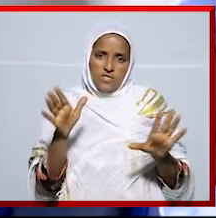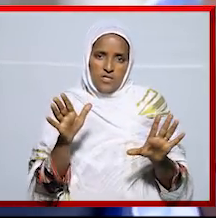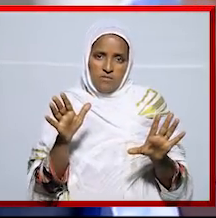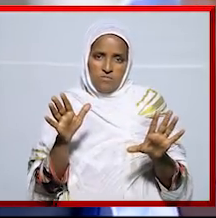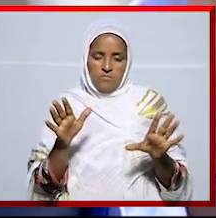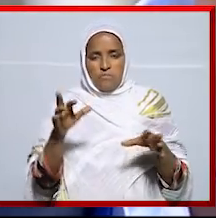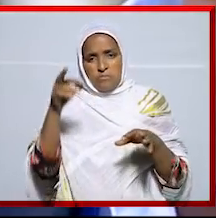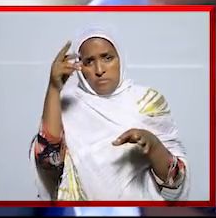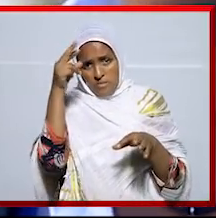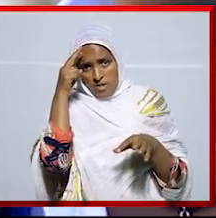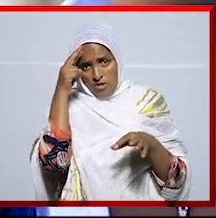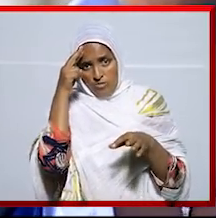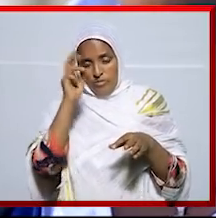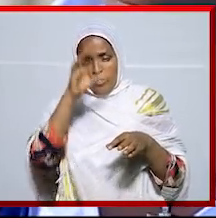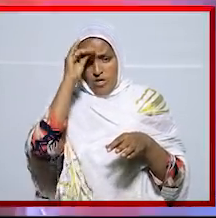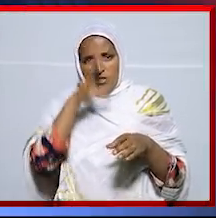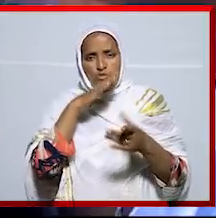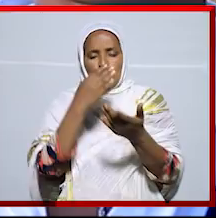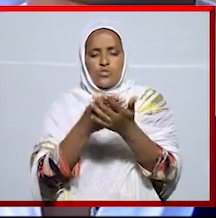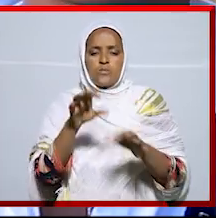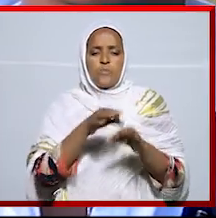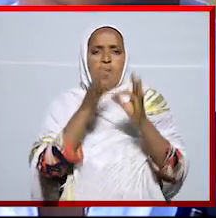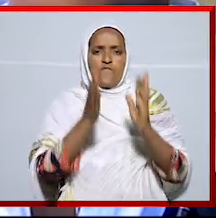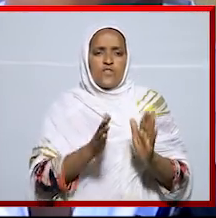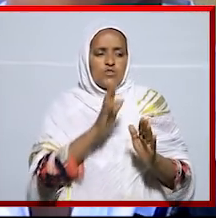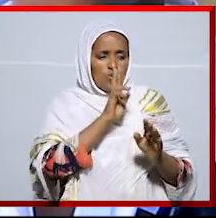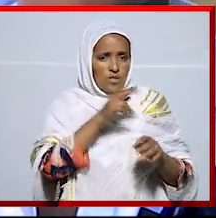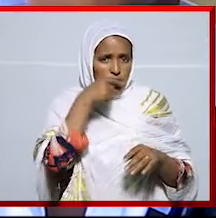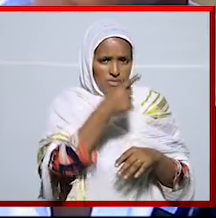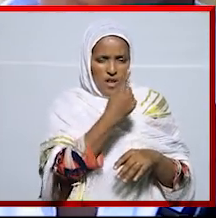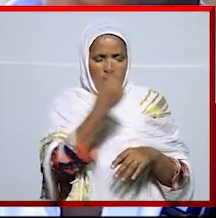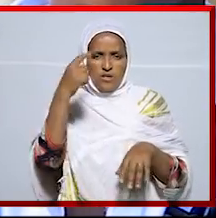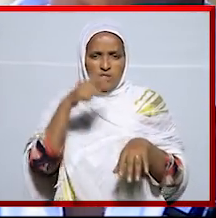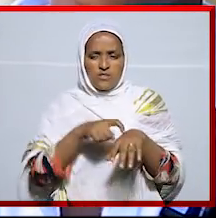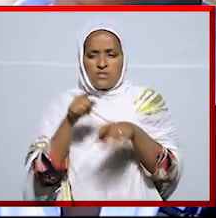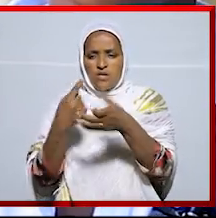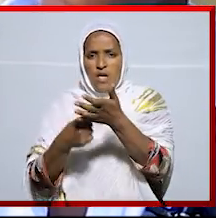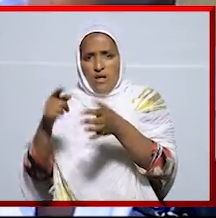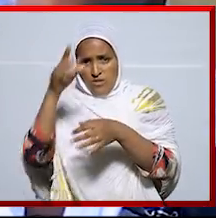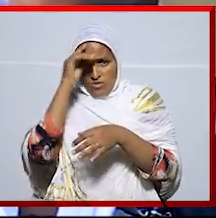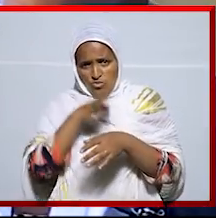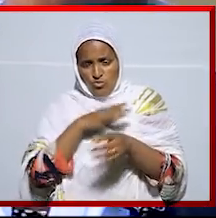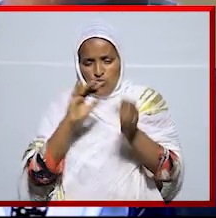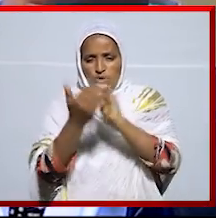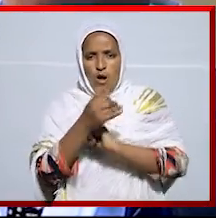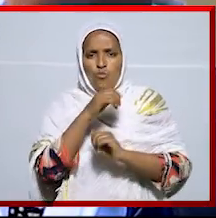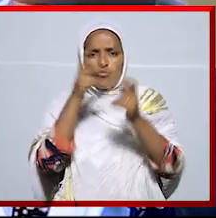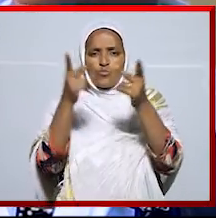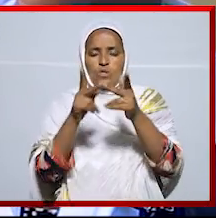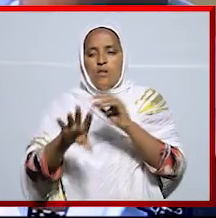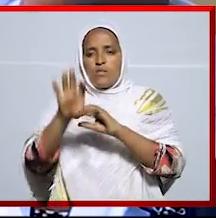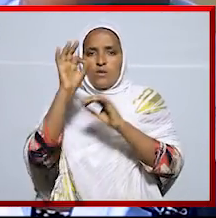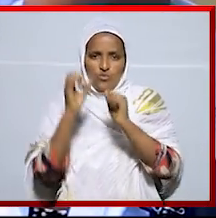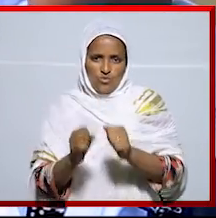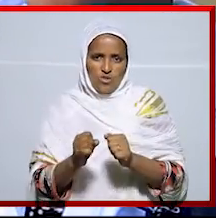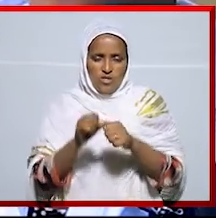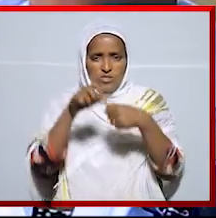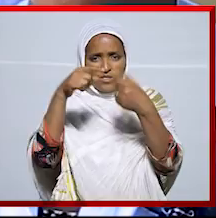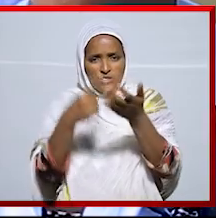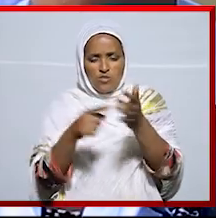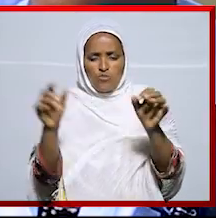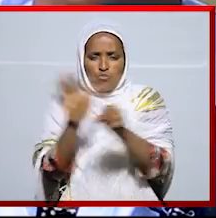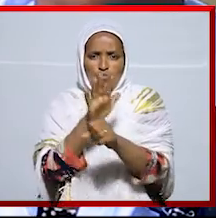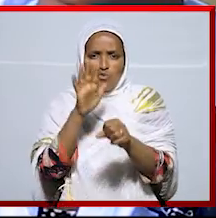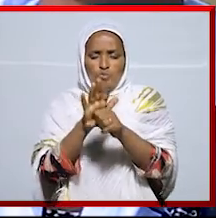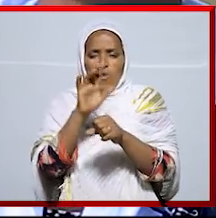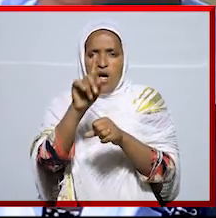የሚቻል አይመስለኝም። ምክንያቱም የሰው ልጅ መንፈሳዊ ነኝ ቢል አንዳንድ ጊዜ ያንን ሰው ያለውን ቦታ ልታገኙ